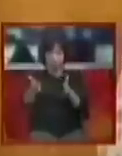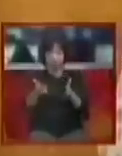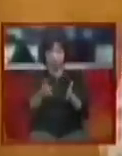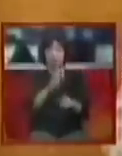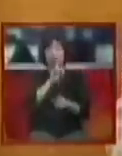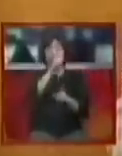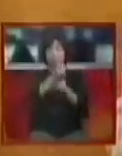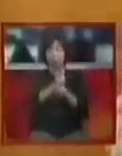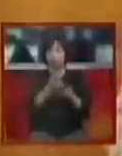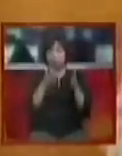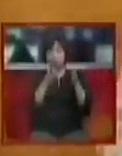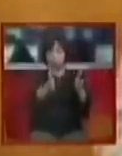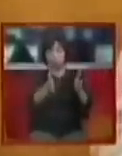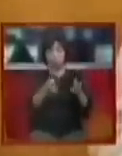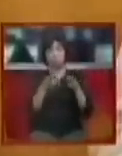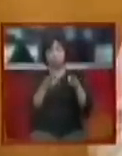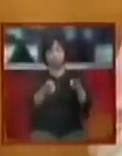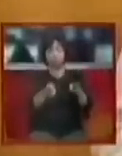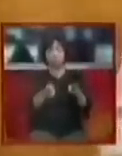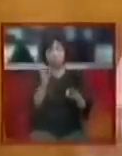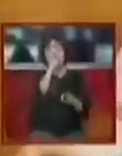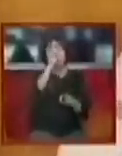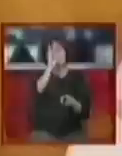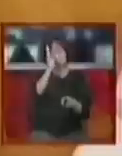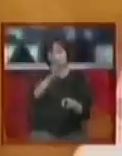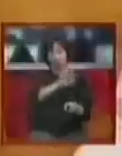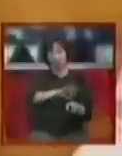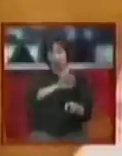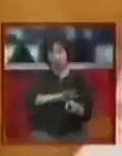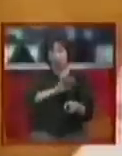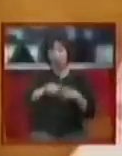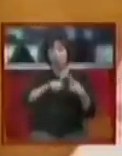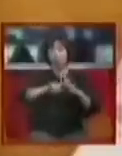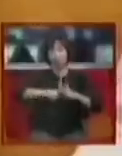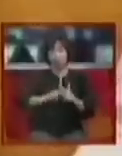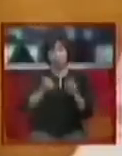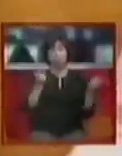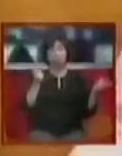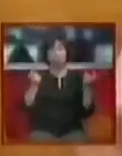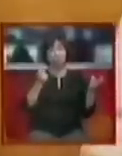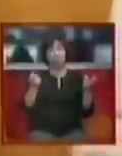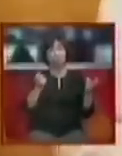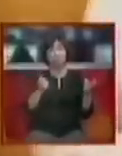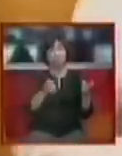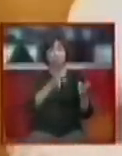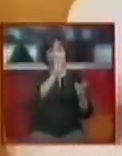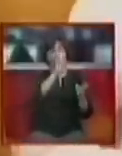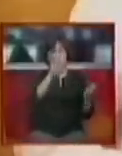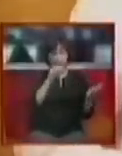kalsada na ang pakikinabangan ng Pilipino. Nang maupo po tayo sa pwesto,